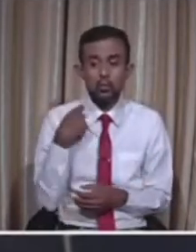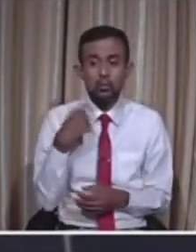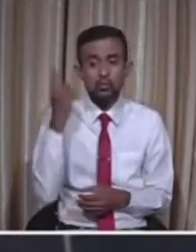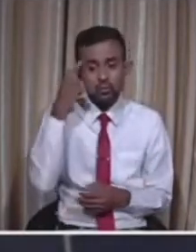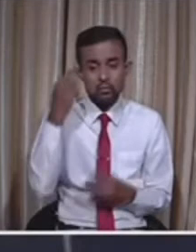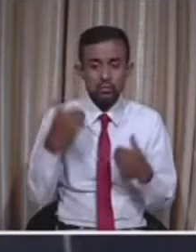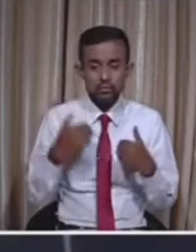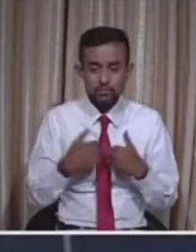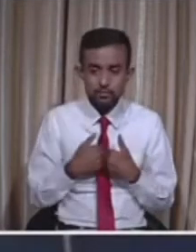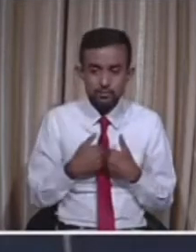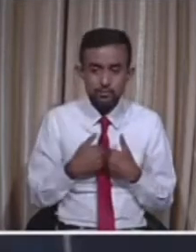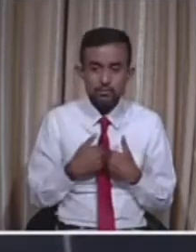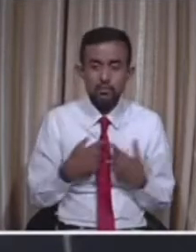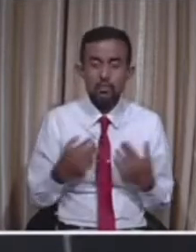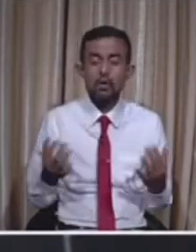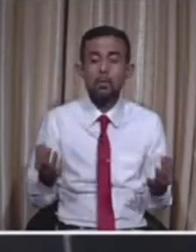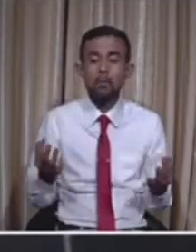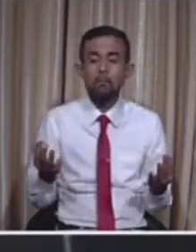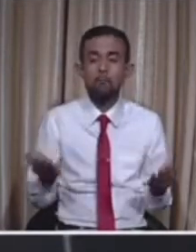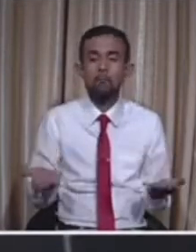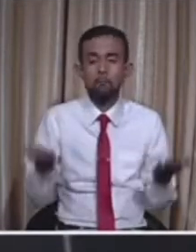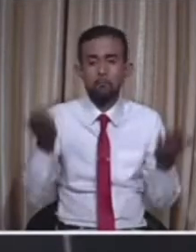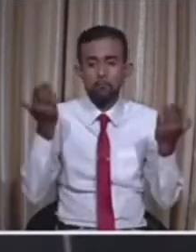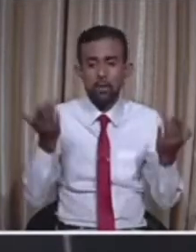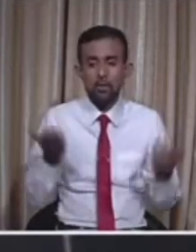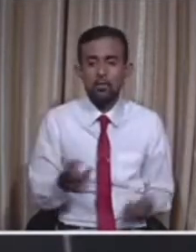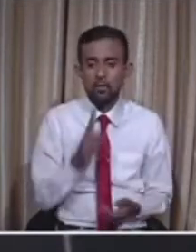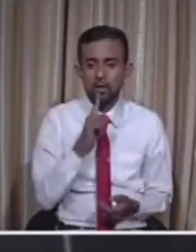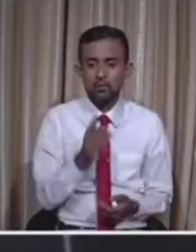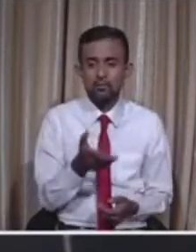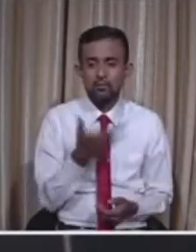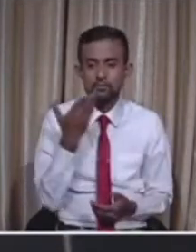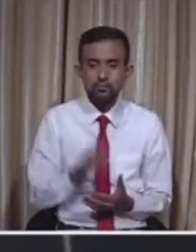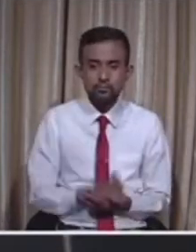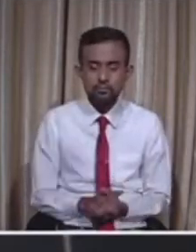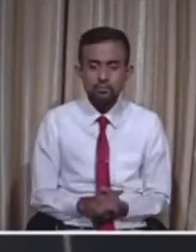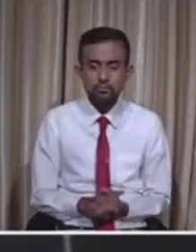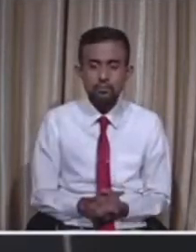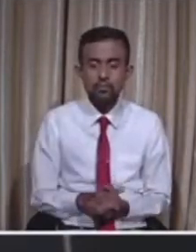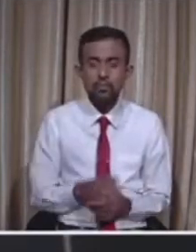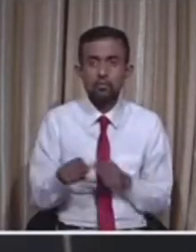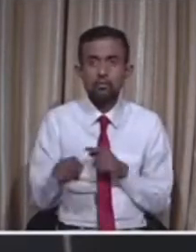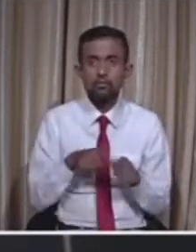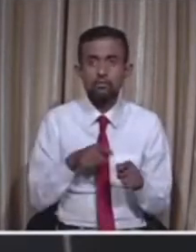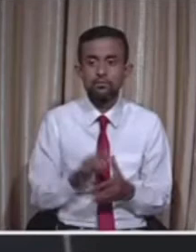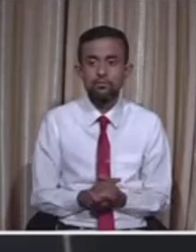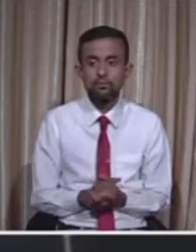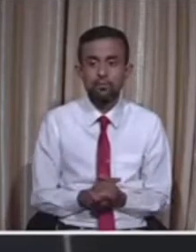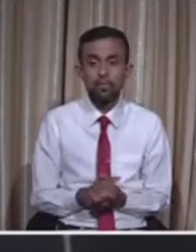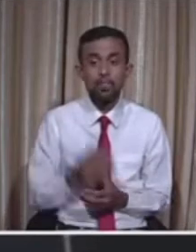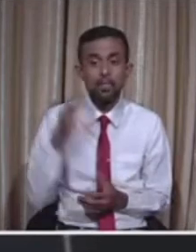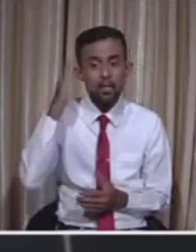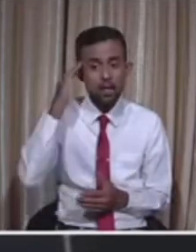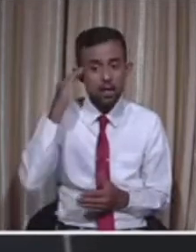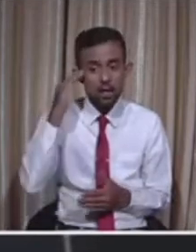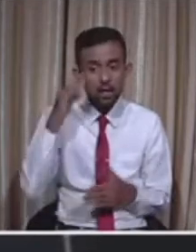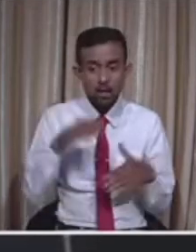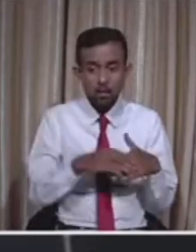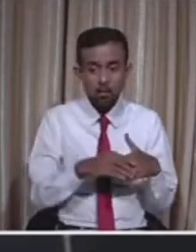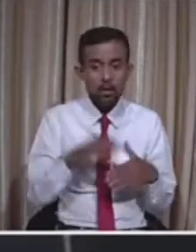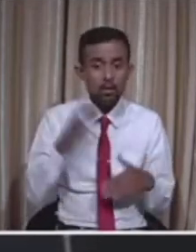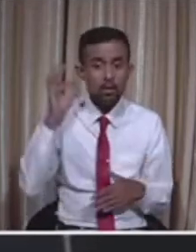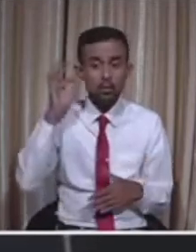හැටියට නිවන්සුව ප්‍රාර්ථනා කරන එක තමයි අපිට කරන්න පුළුවන්කම ලැබෙන්නේ. ඒ වගේම අපි එම පැතිනියටත්